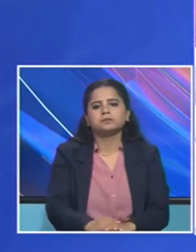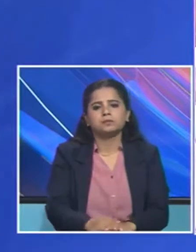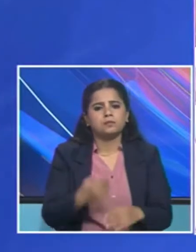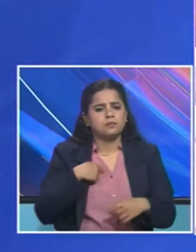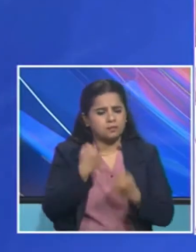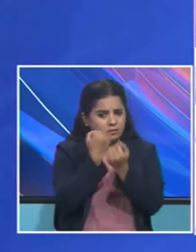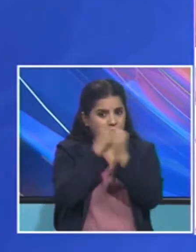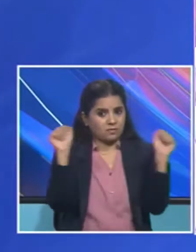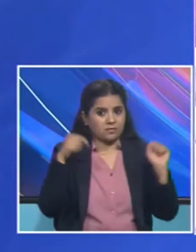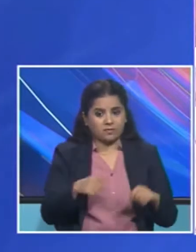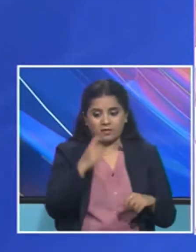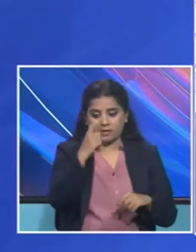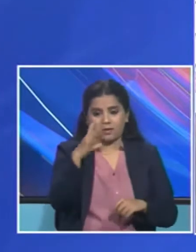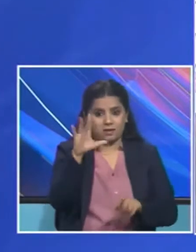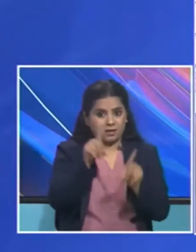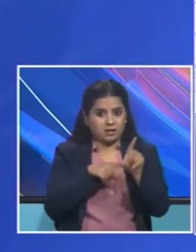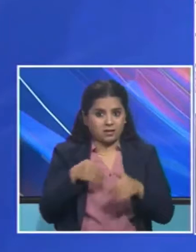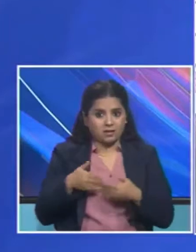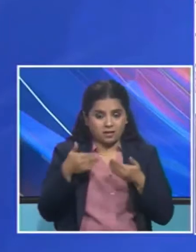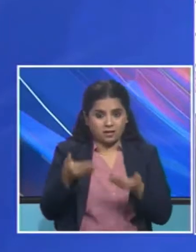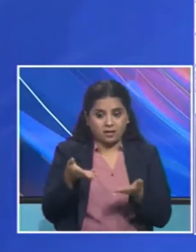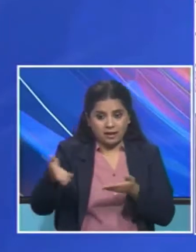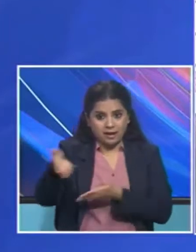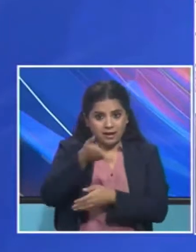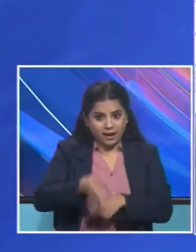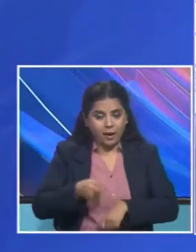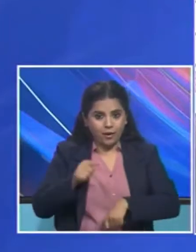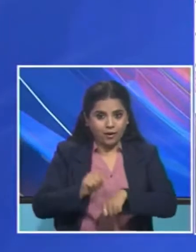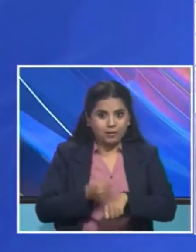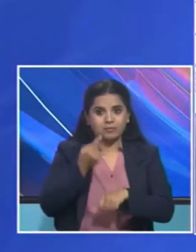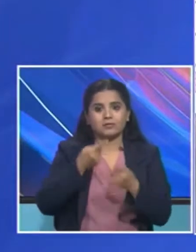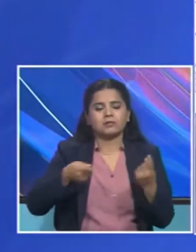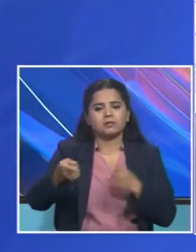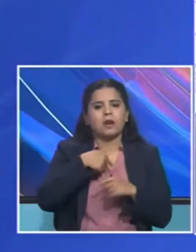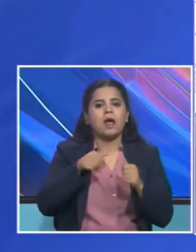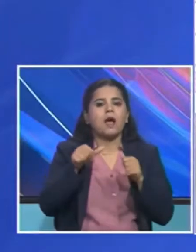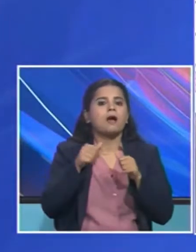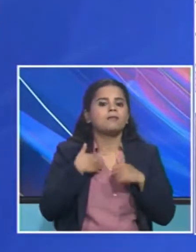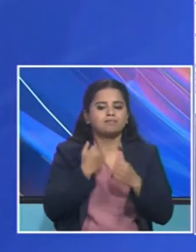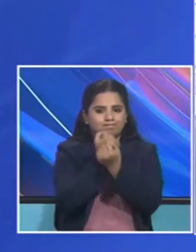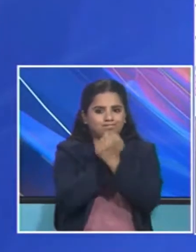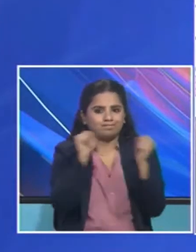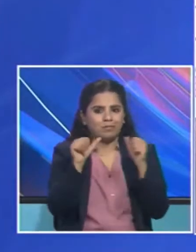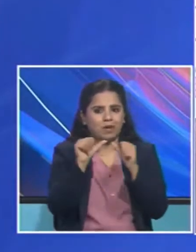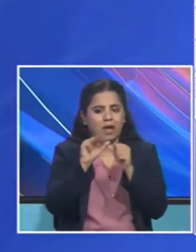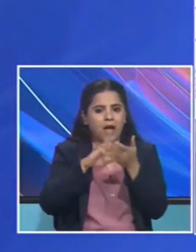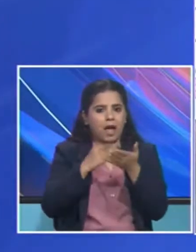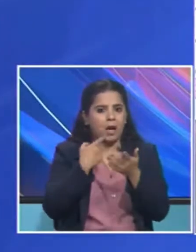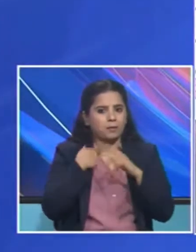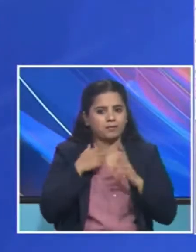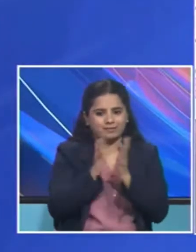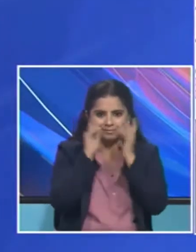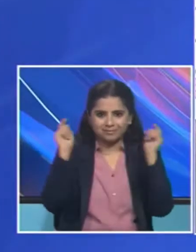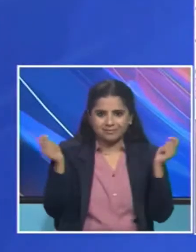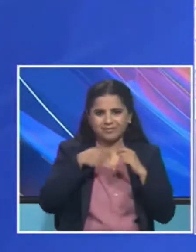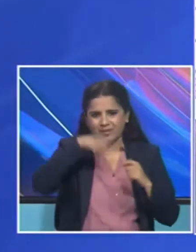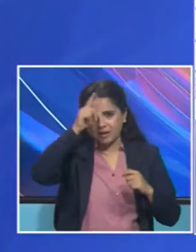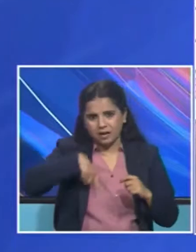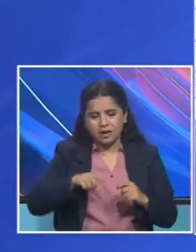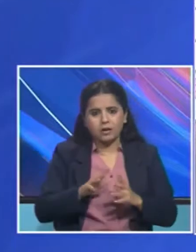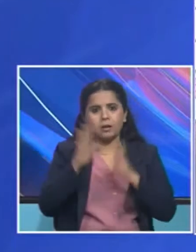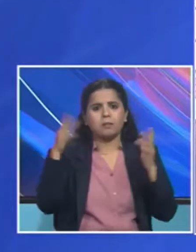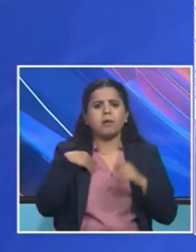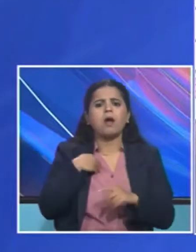आज़ादी के 75वें वर्ष के अवसर पर आया है अमृतकाल। भारत के लिए नए संकल्पों